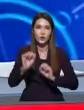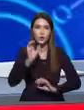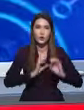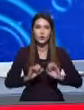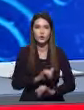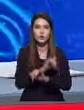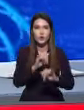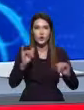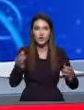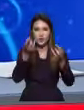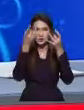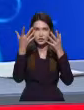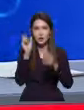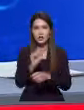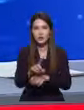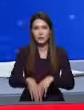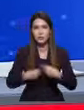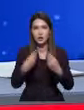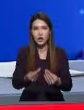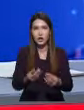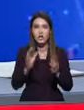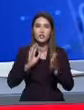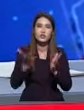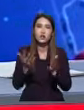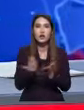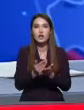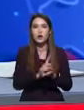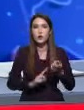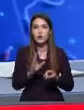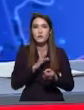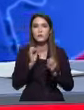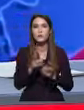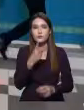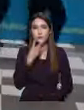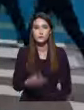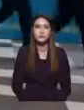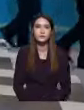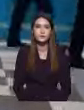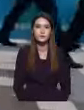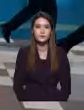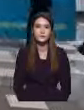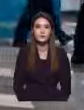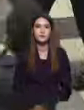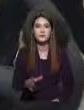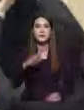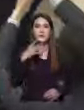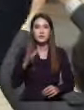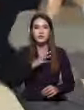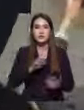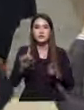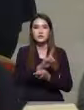күшейту бойынша нақты тапсырма берді. Содан бері жағдай өзгерді ме? Аружан Задабек сараптайды. Былтыр жалпыұлттық